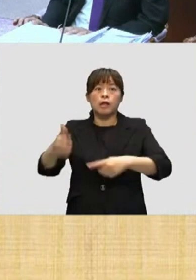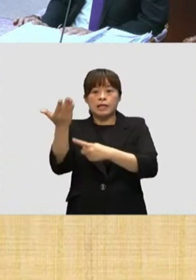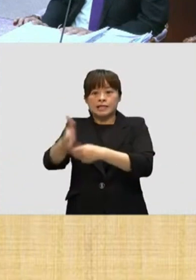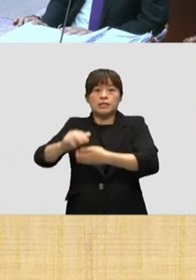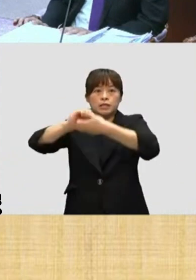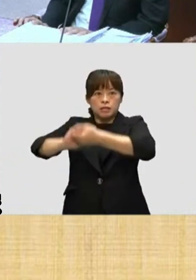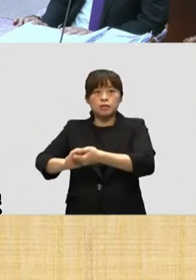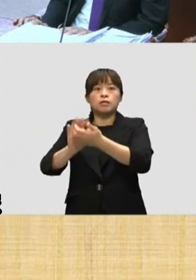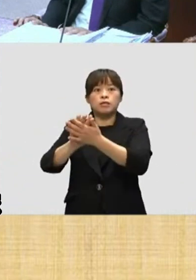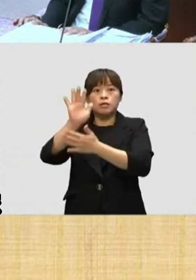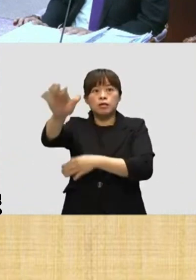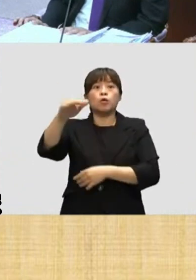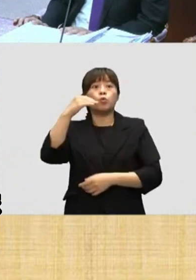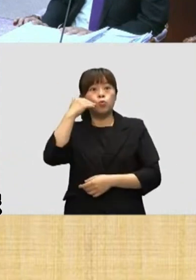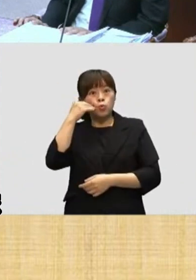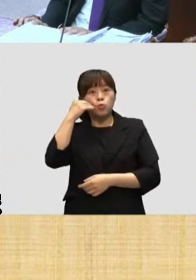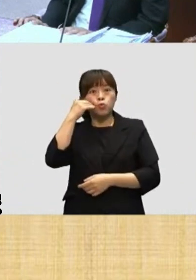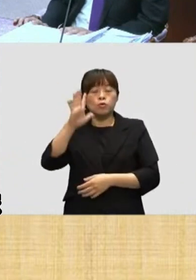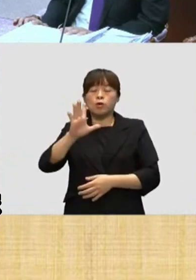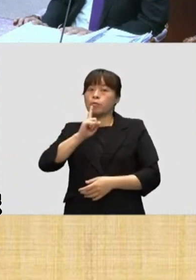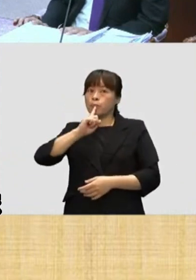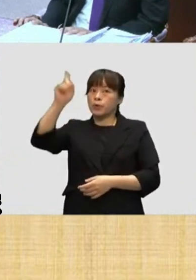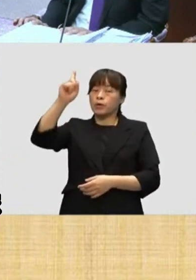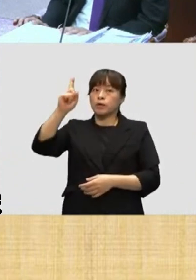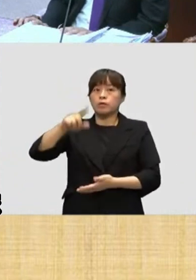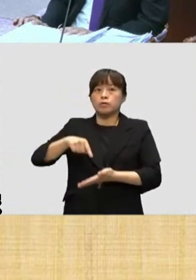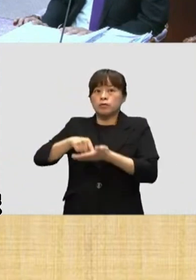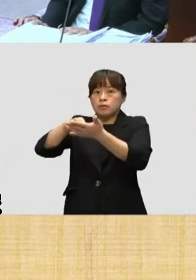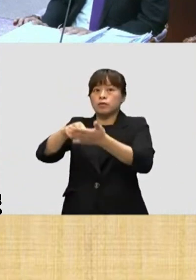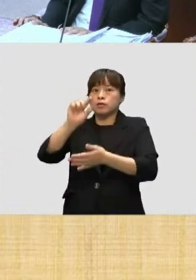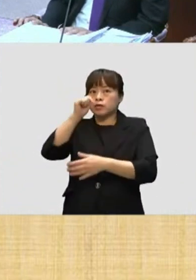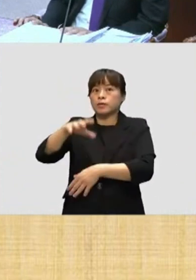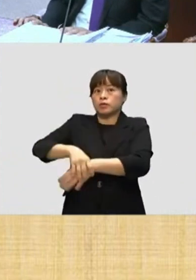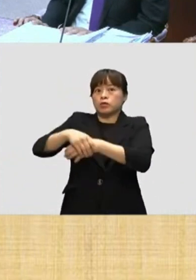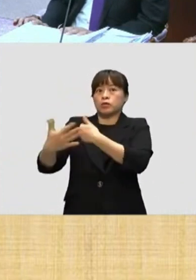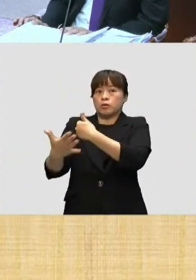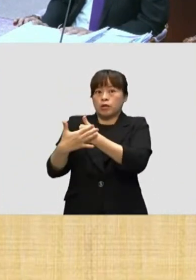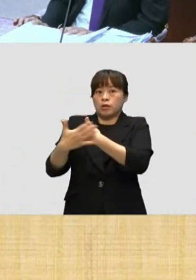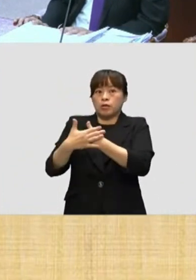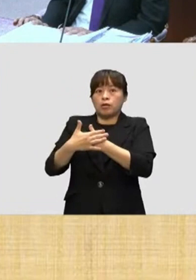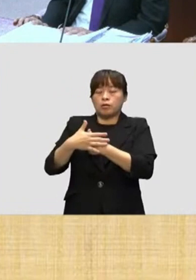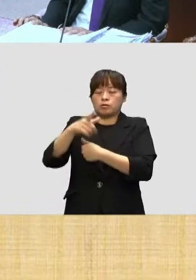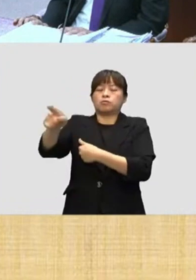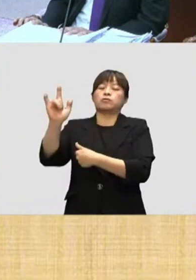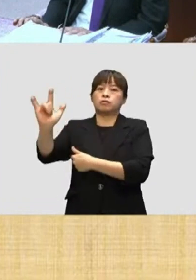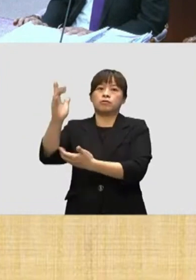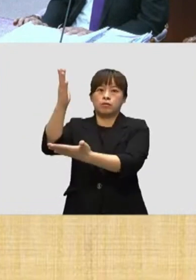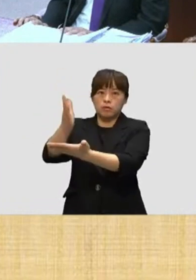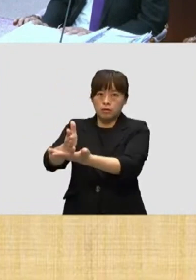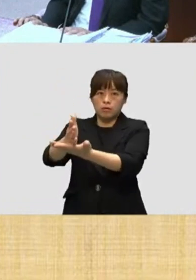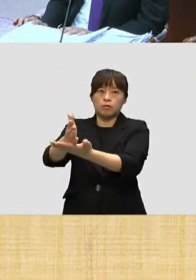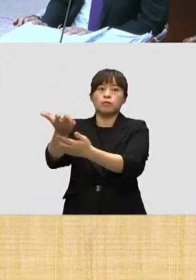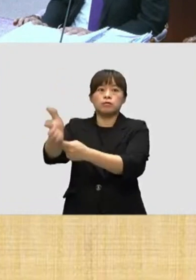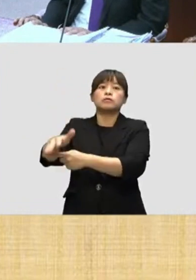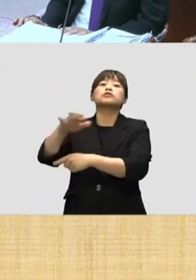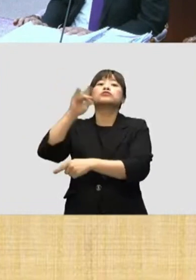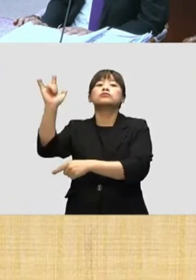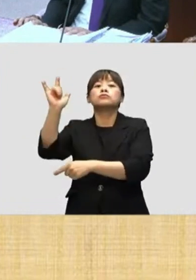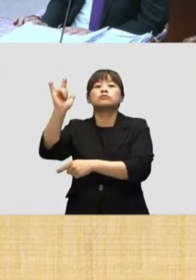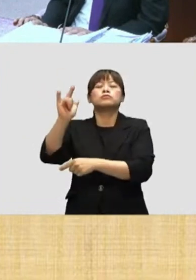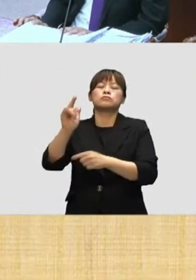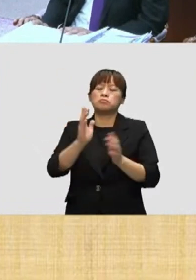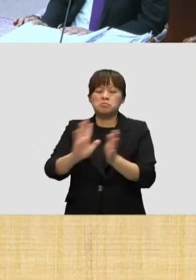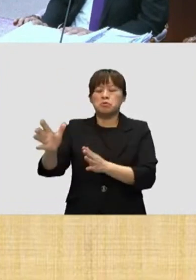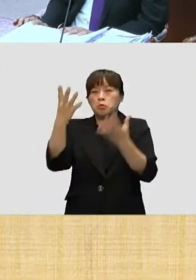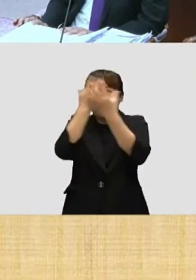确定后，如有提起或申请特别救济，即不得执行止死刑，尽可能避